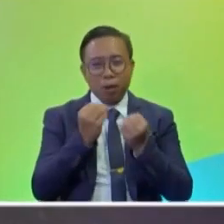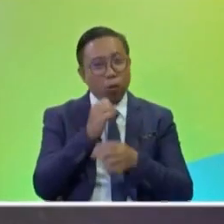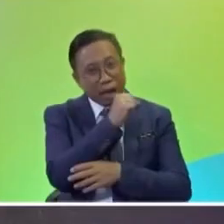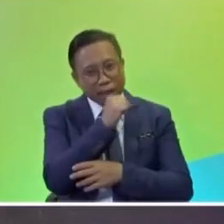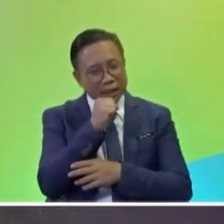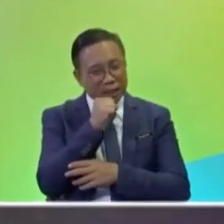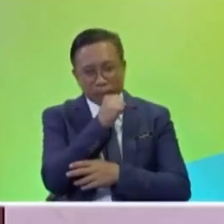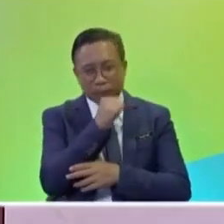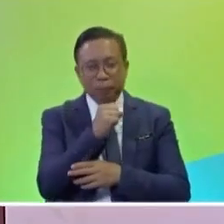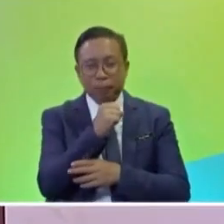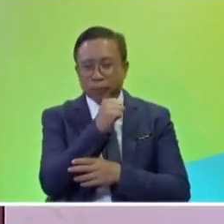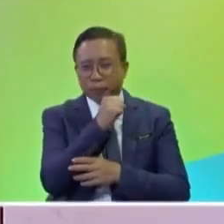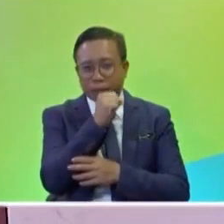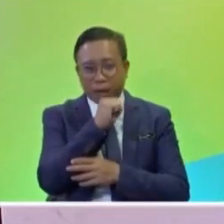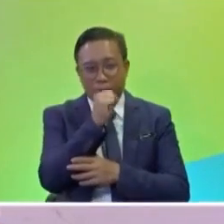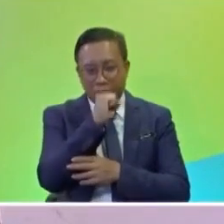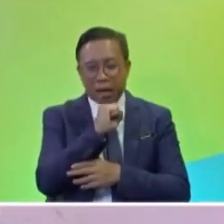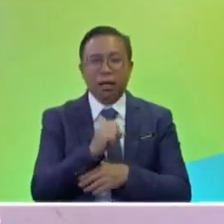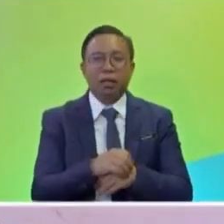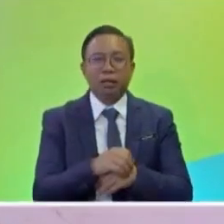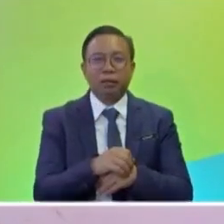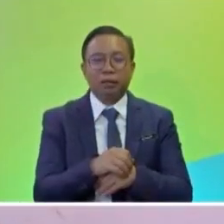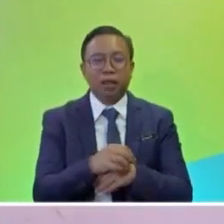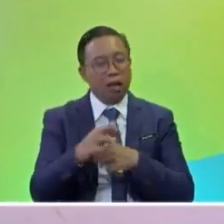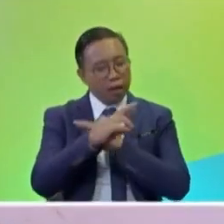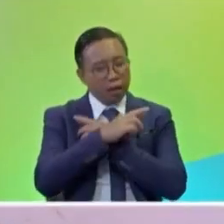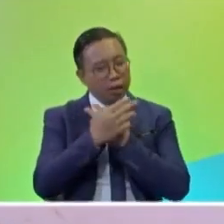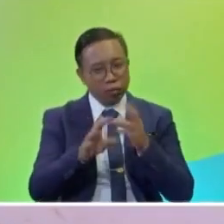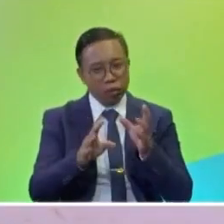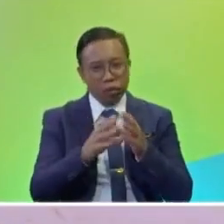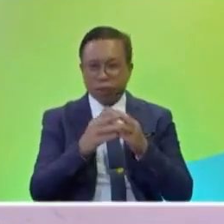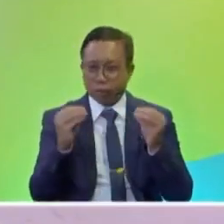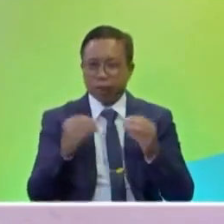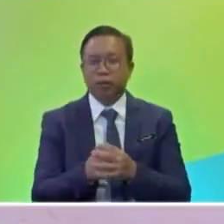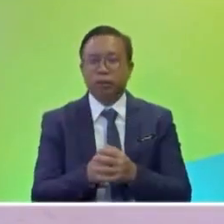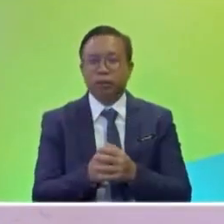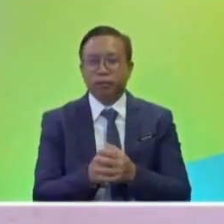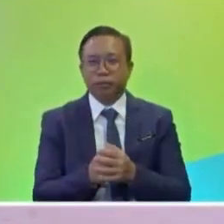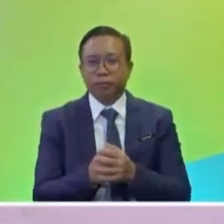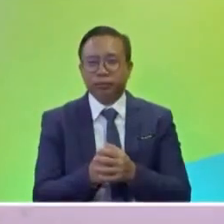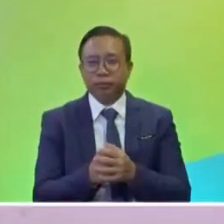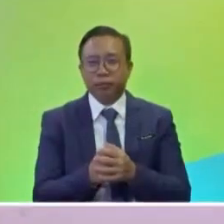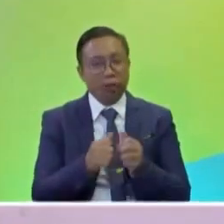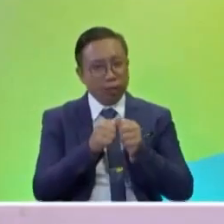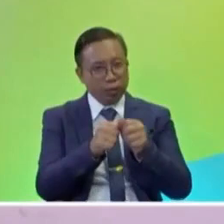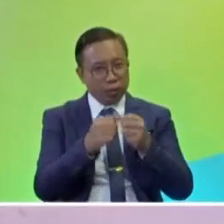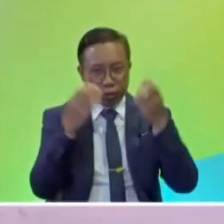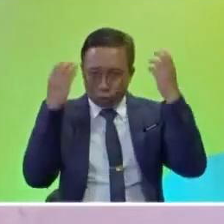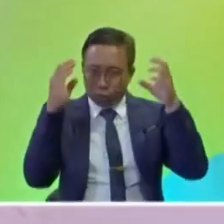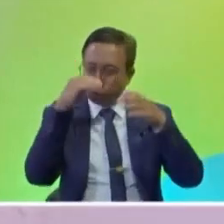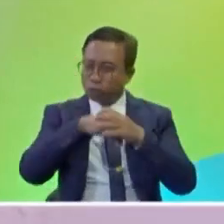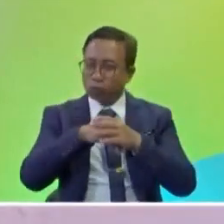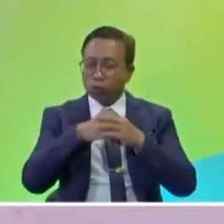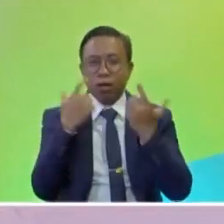Nak ice cream? Rehat dah nak habis ni. Macam ni. Ikut cikgu masuk kelas, okay.